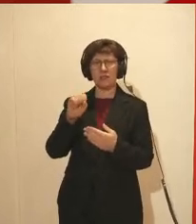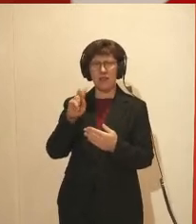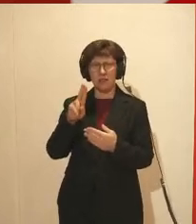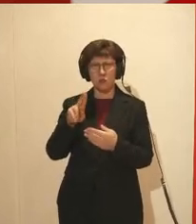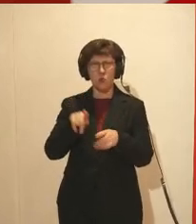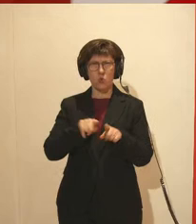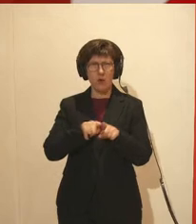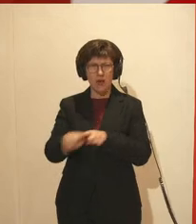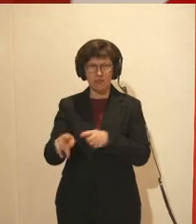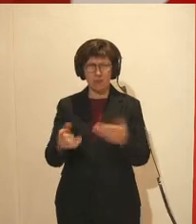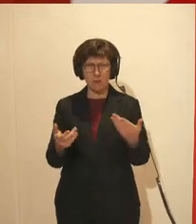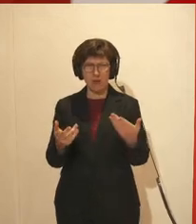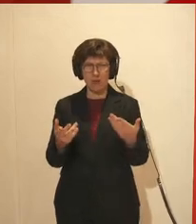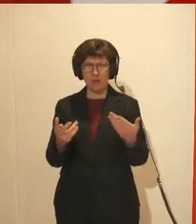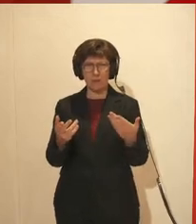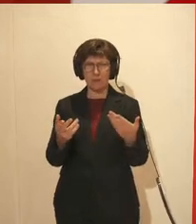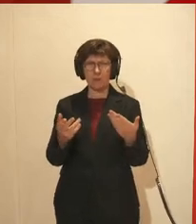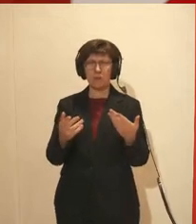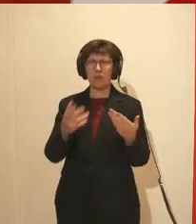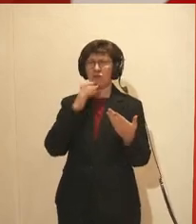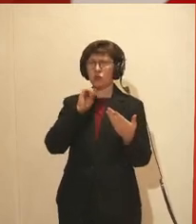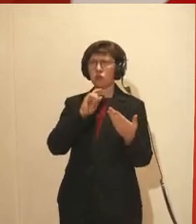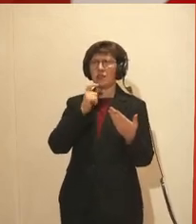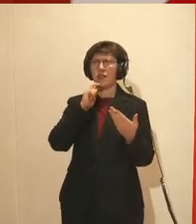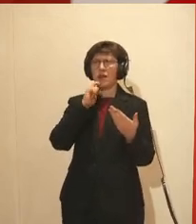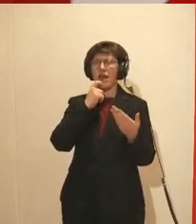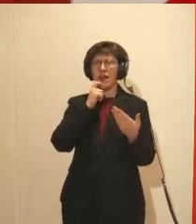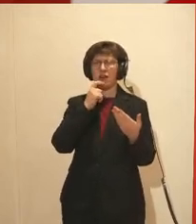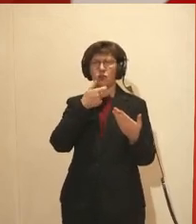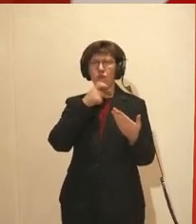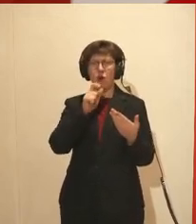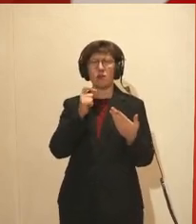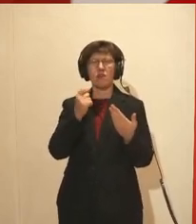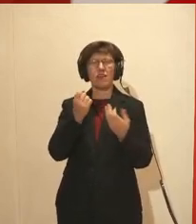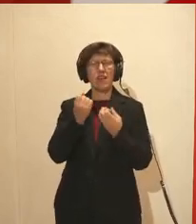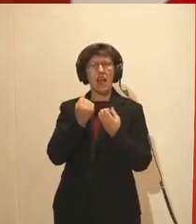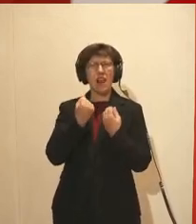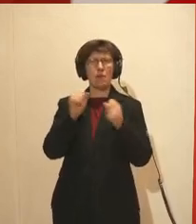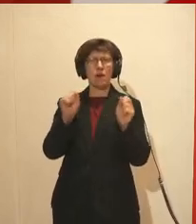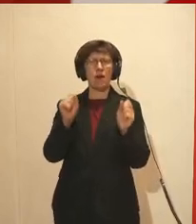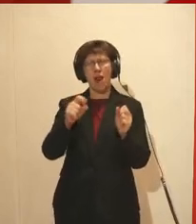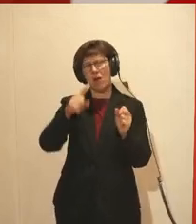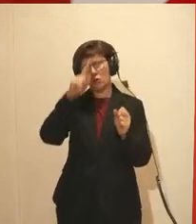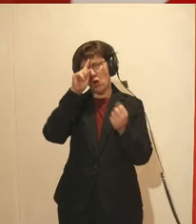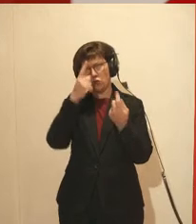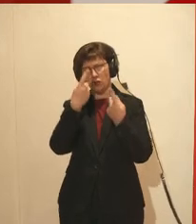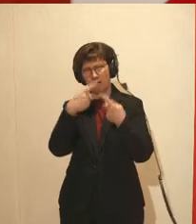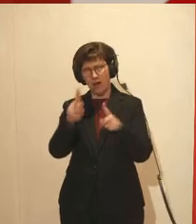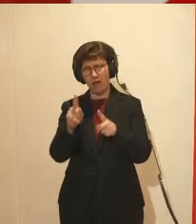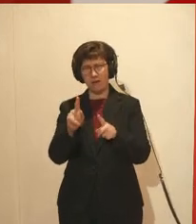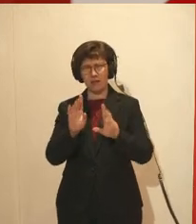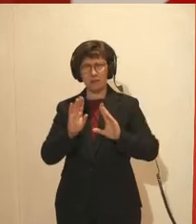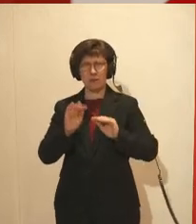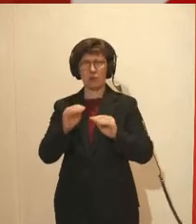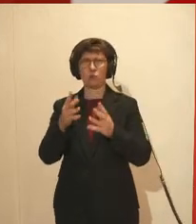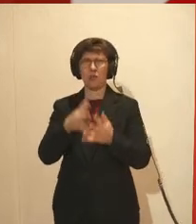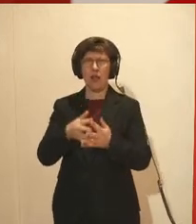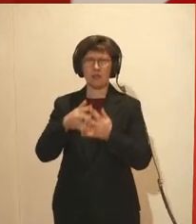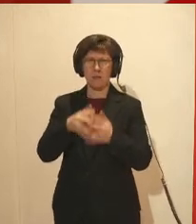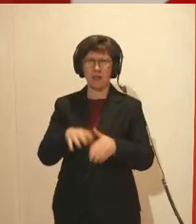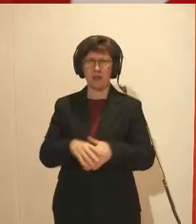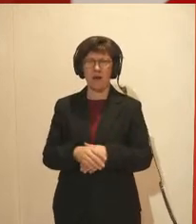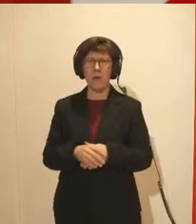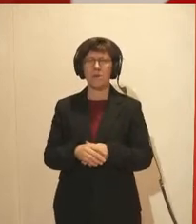um nicht das britische englische wort von levels zu nehmen dass in deutschland was anderes bedeutet als in den usa